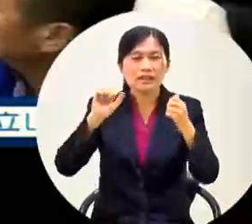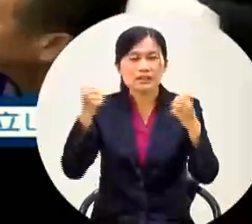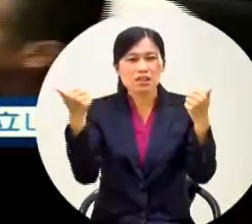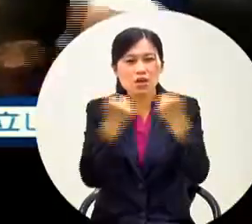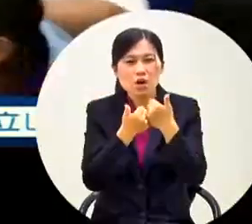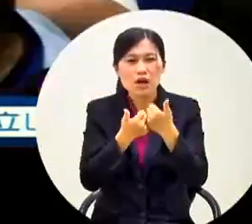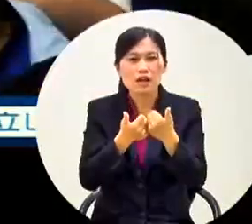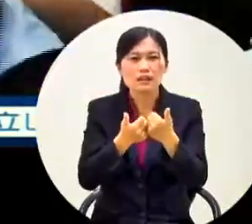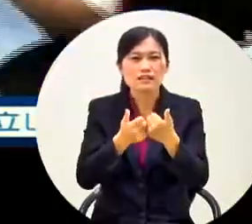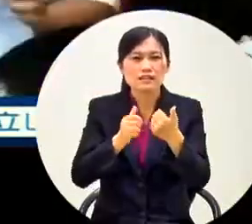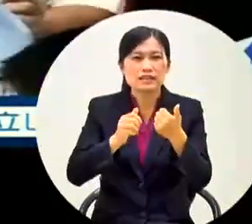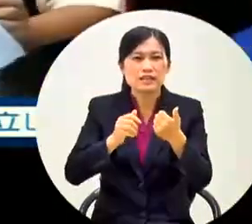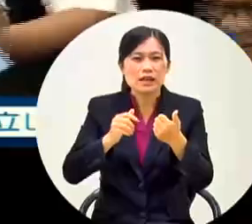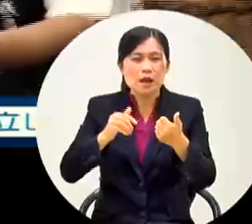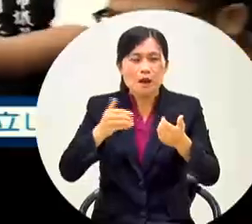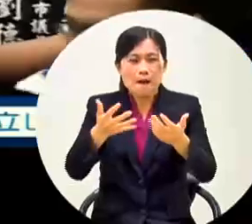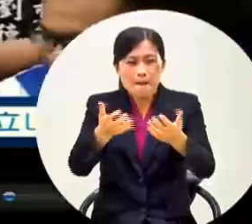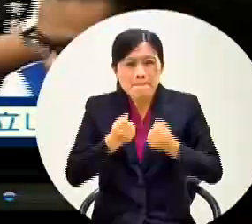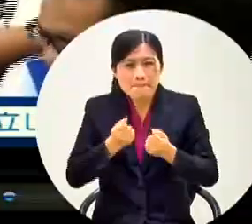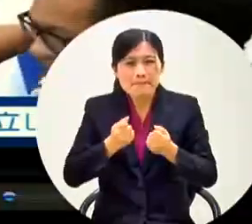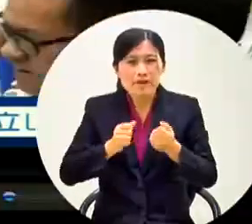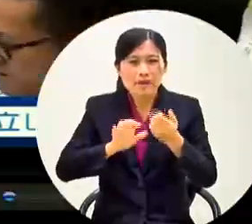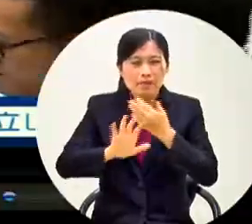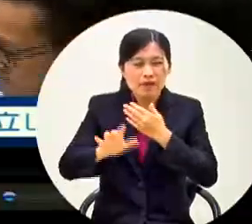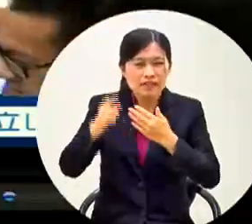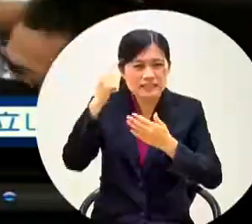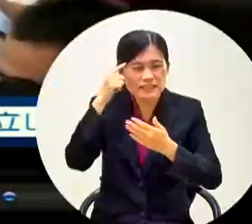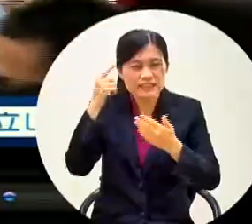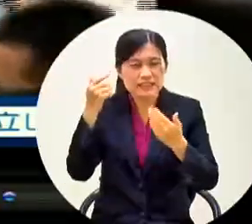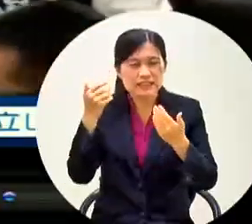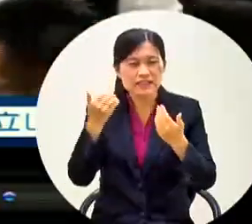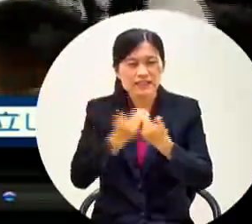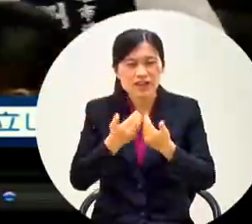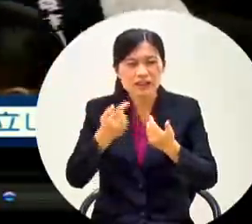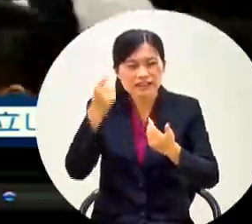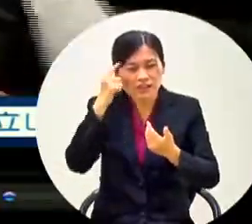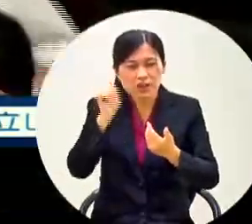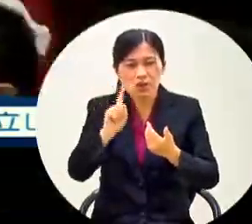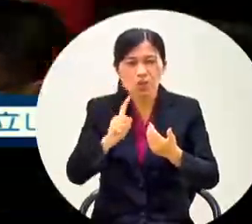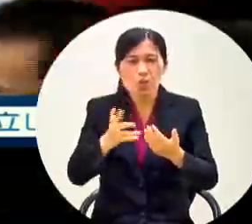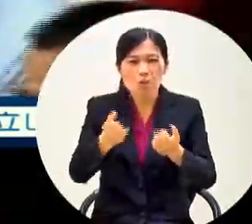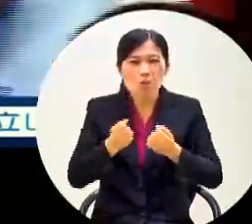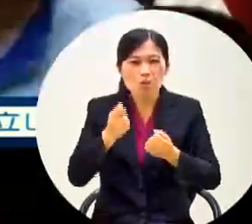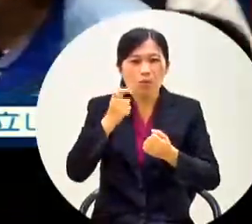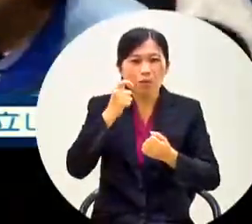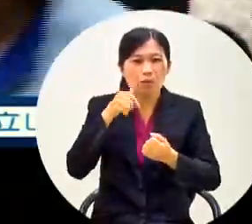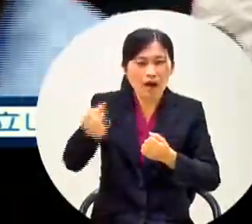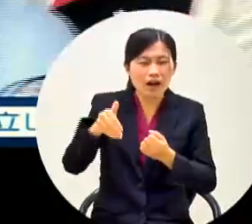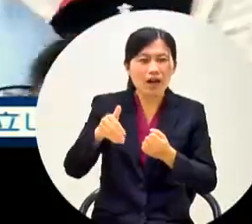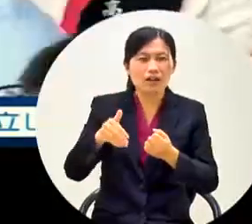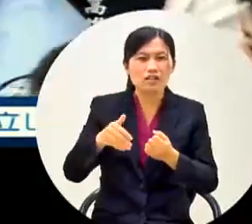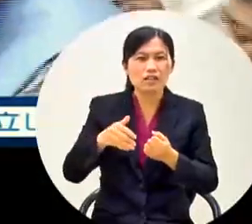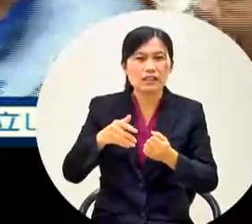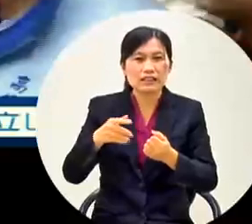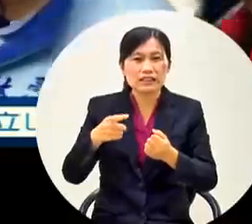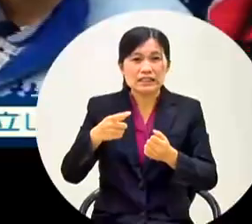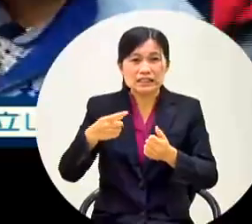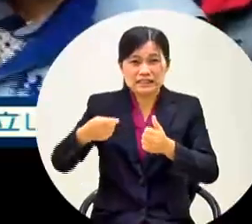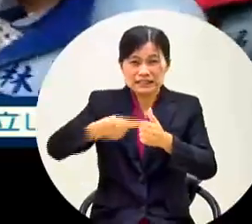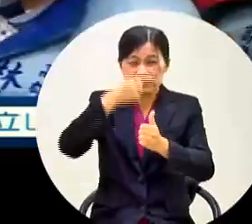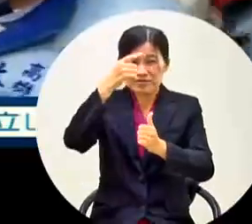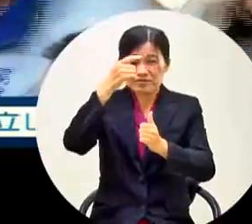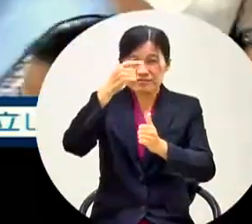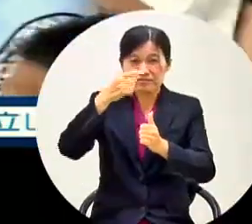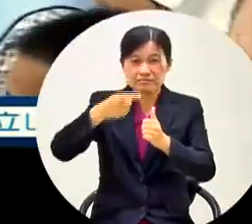上中华民国史上第一个动用警察权的议会。 我们时间请， 所以我们觉